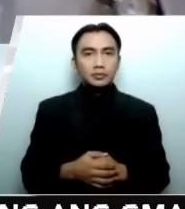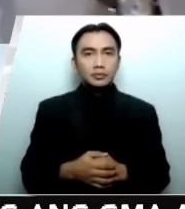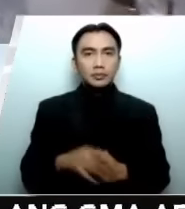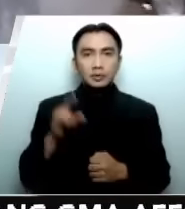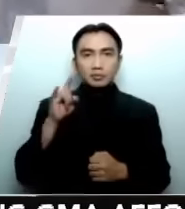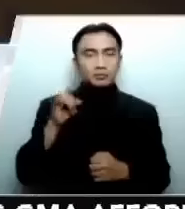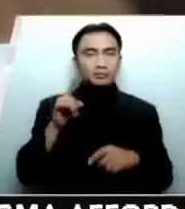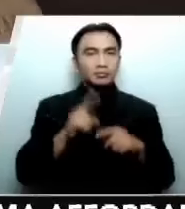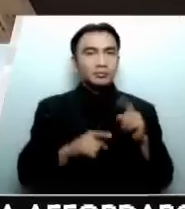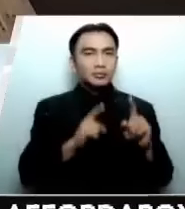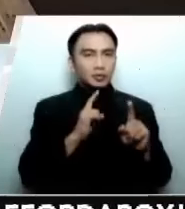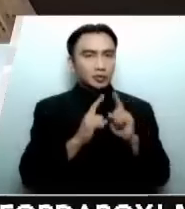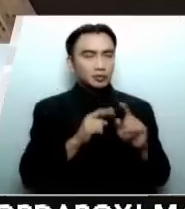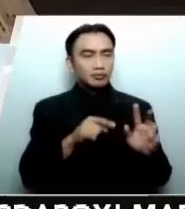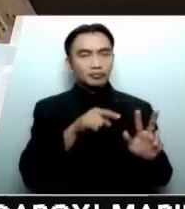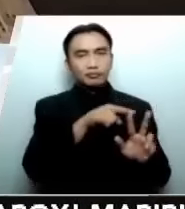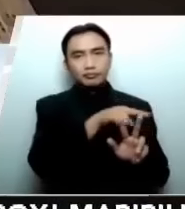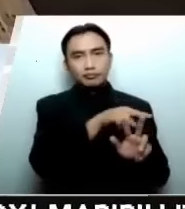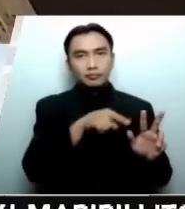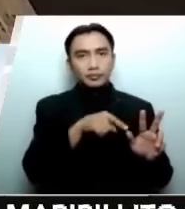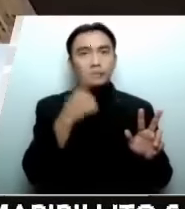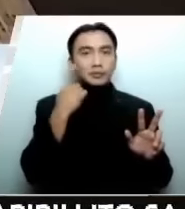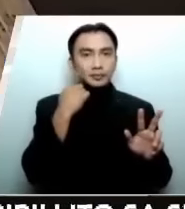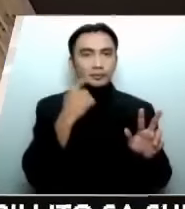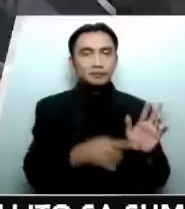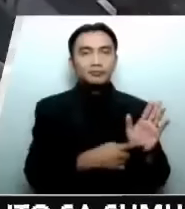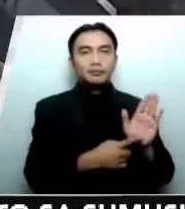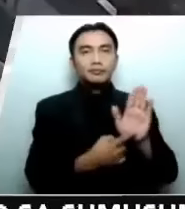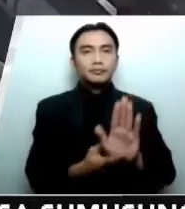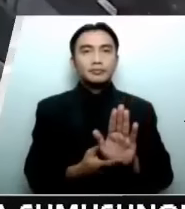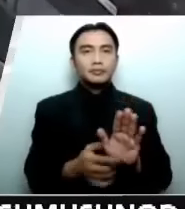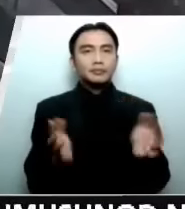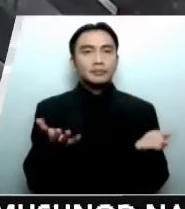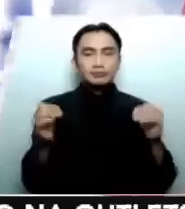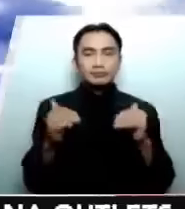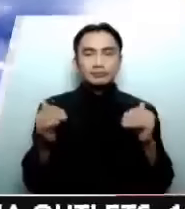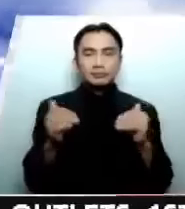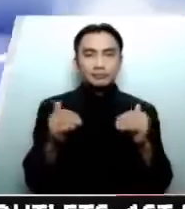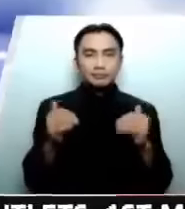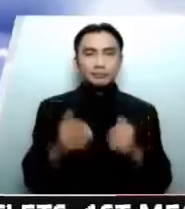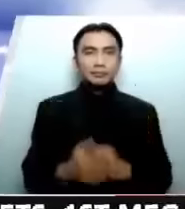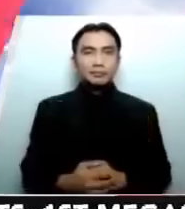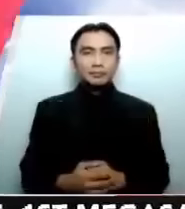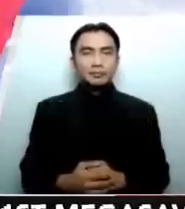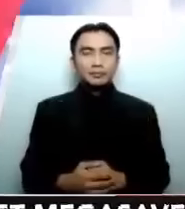suspect matapos silang iharap kanina sa press conference.